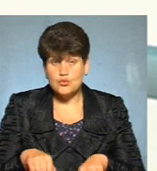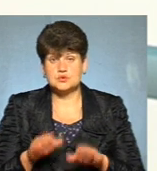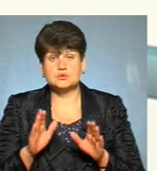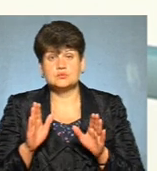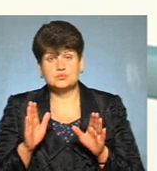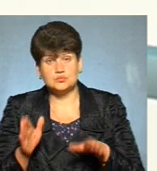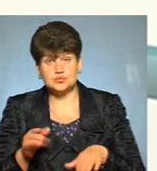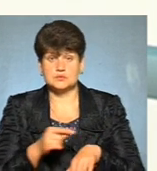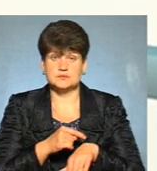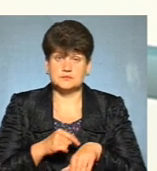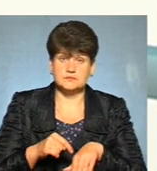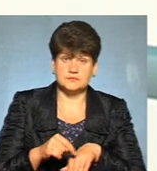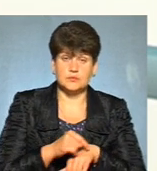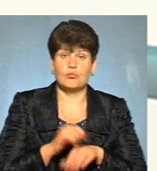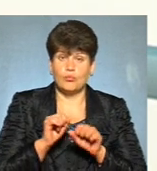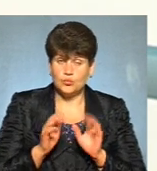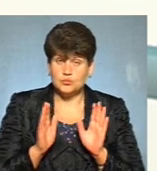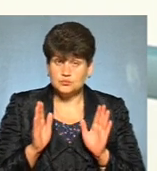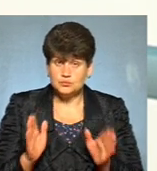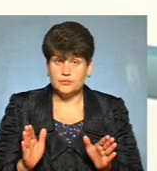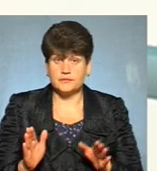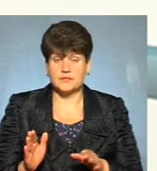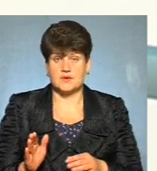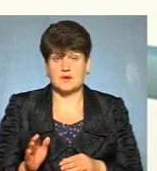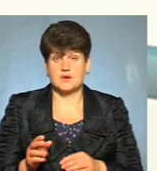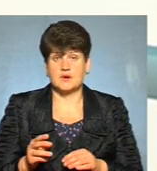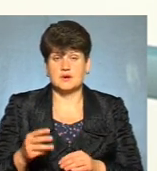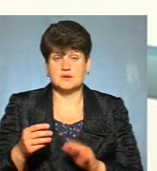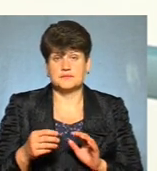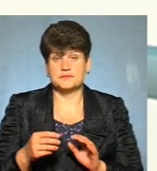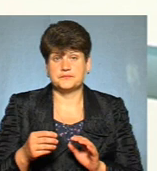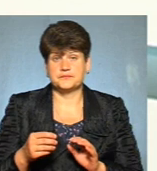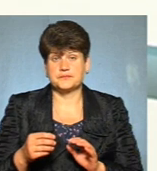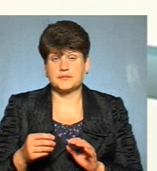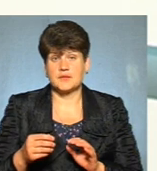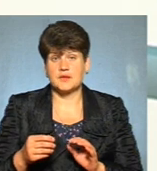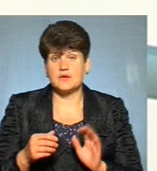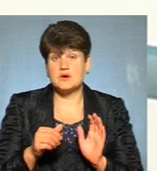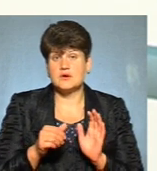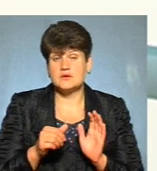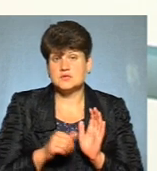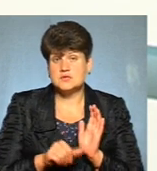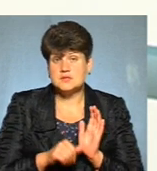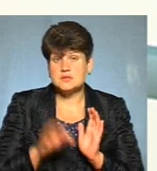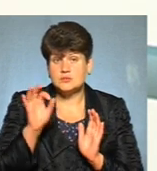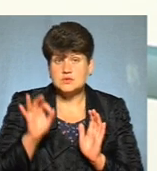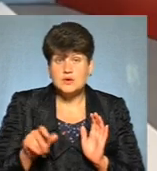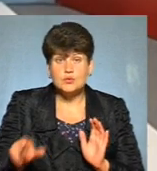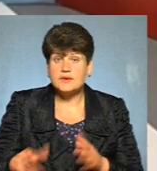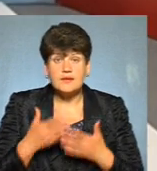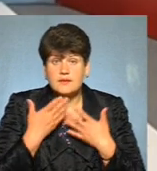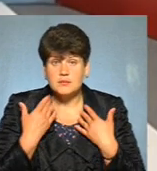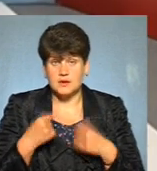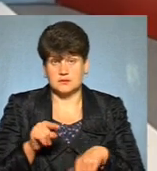так звана кільцева ерітема. У 2/3 такої ерітеми взагалі не буває. Від